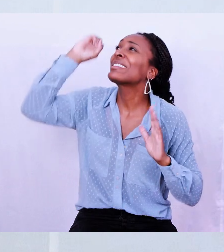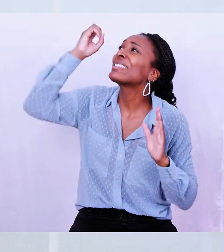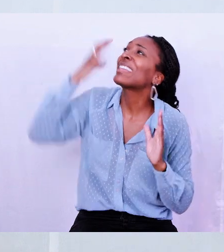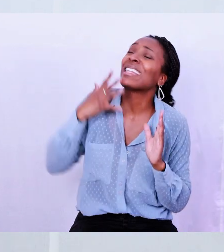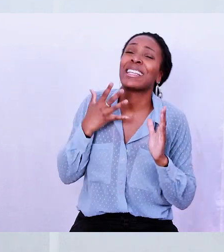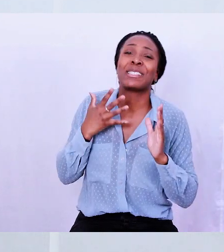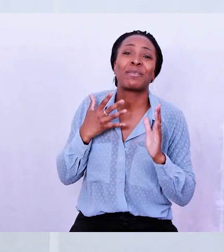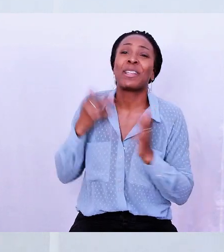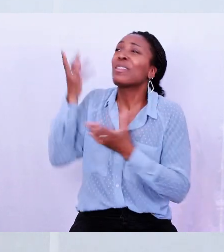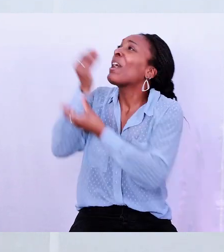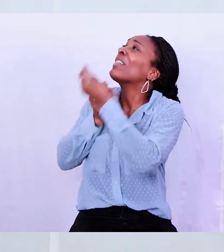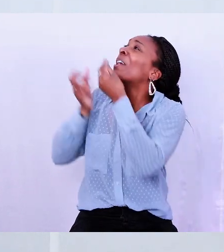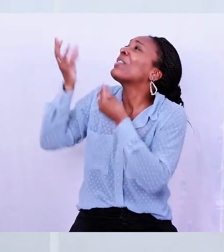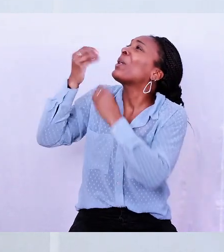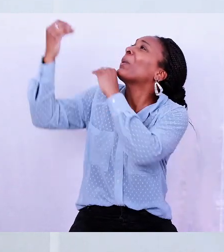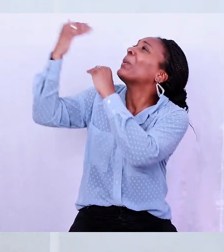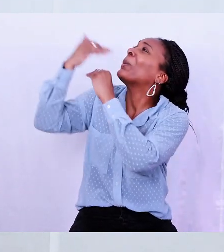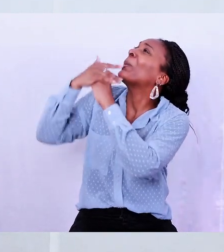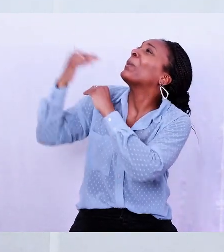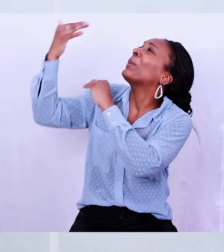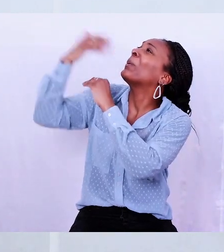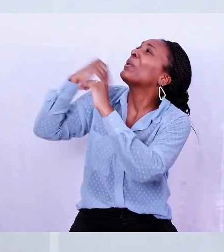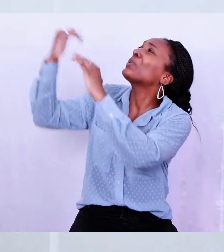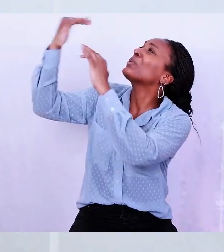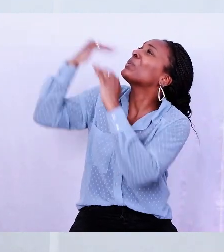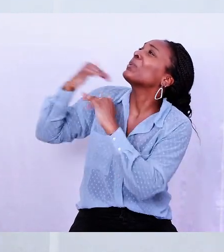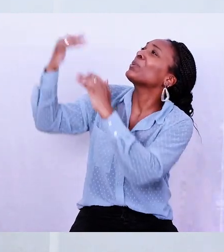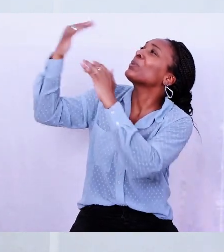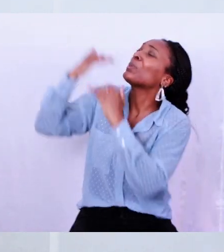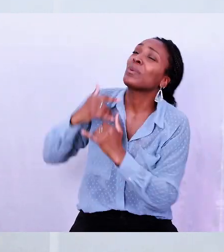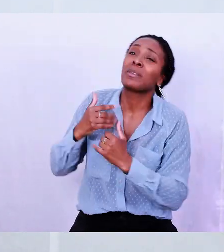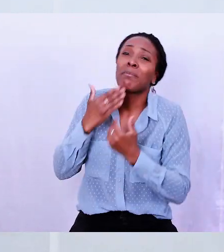Saint-Esprit. Seigneur, tu nous as comblés au-delà de toute mesure, alors